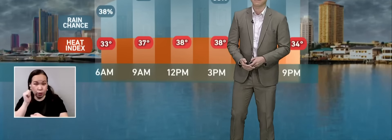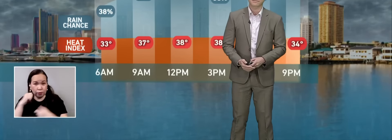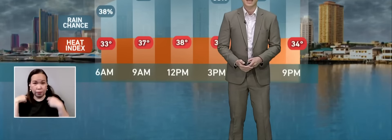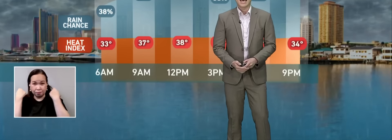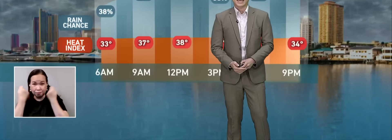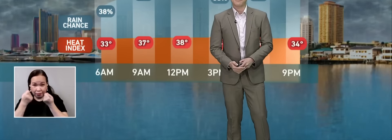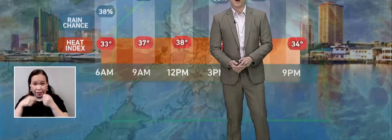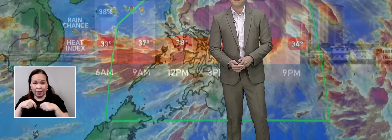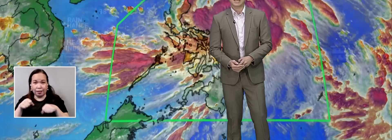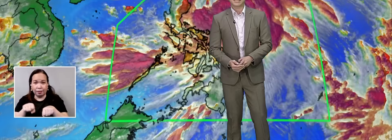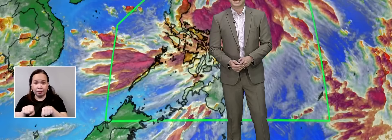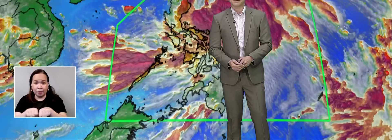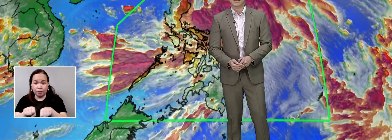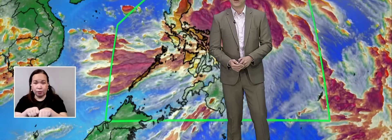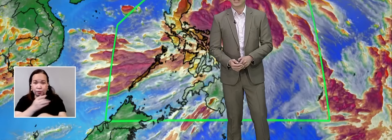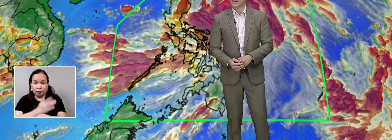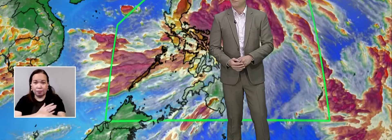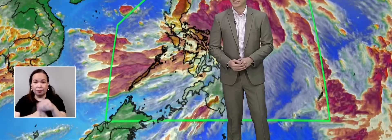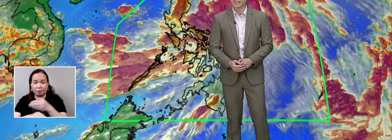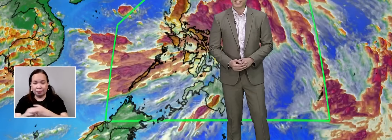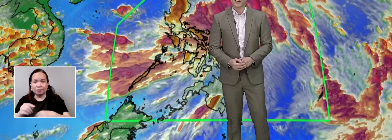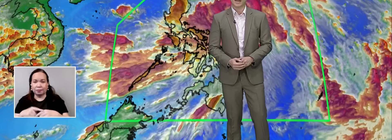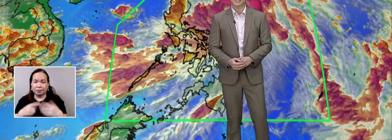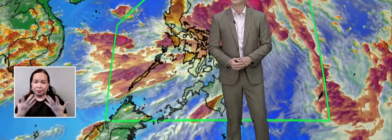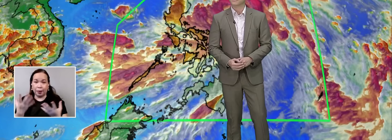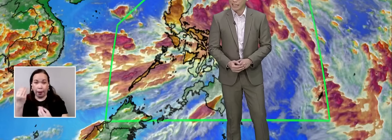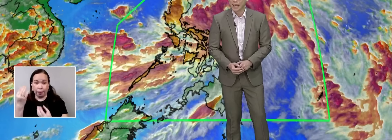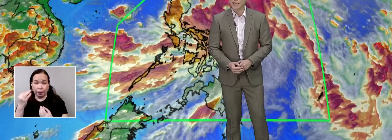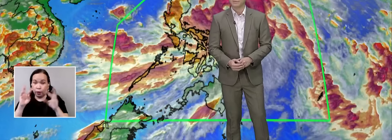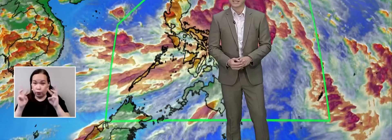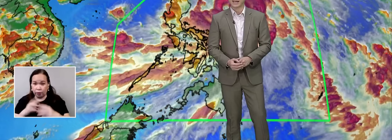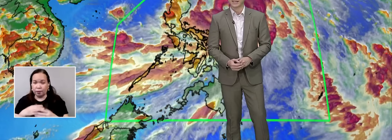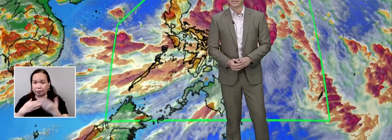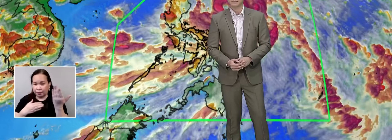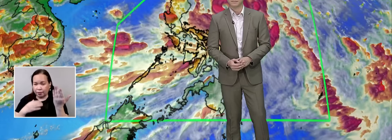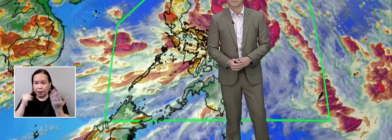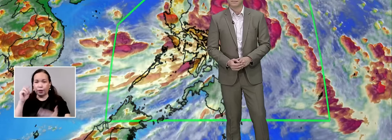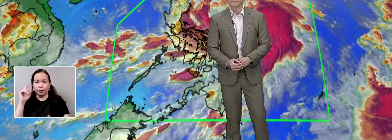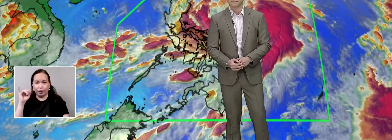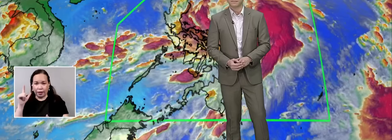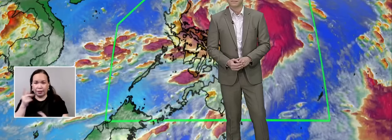bota. Yan po ang update sa lagay ng panahon. Ako po si Ariel Rojas. Ingat kapamilya!